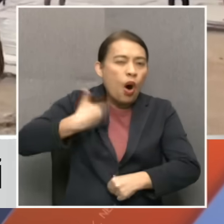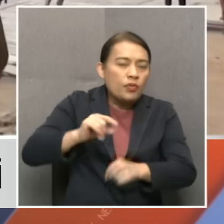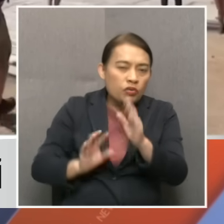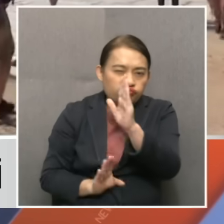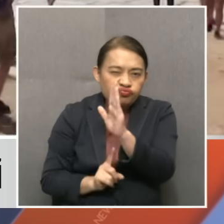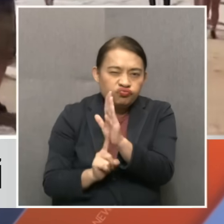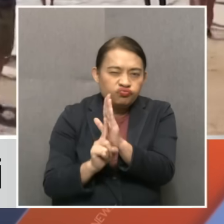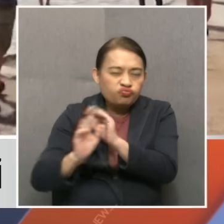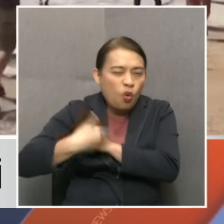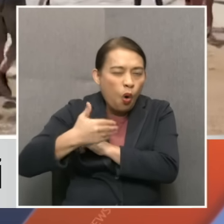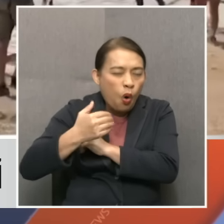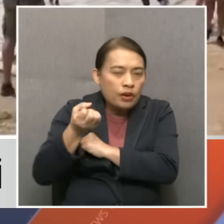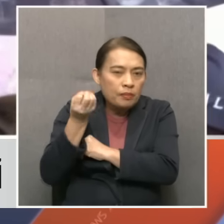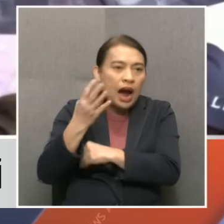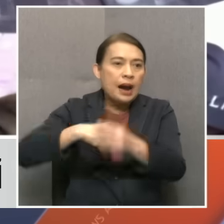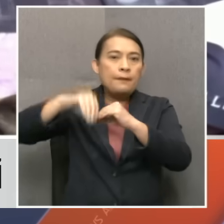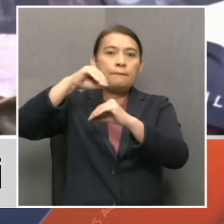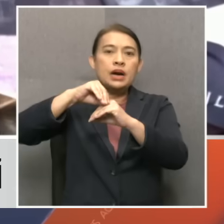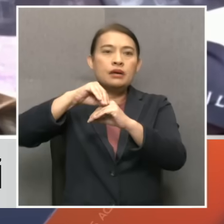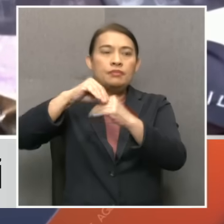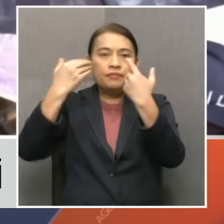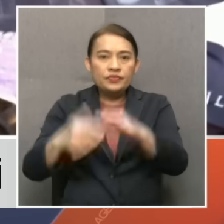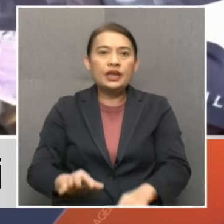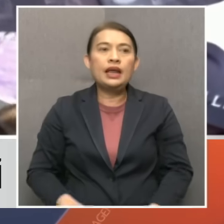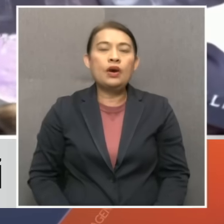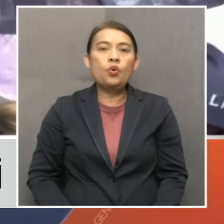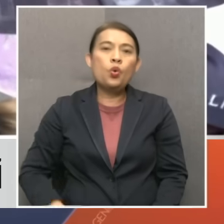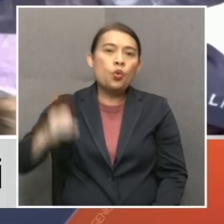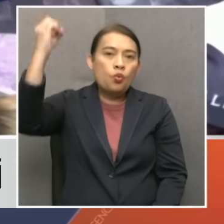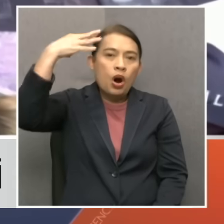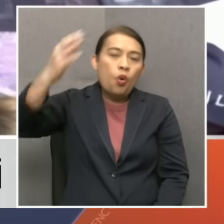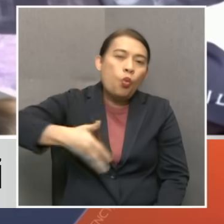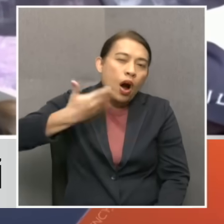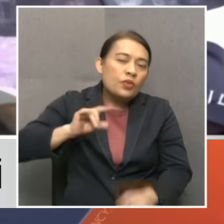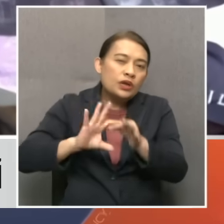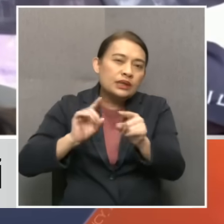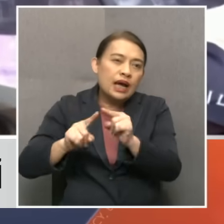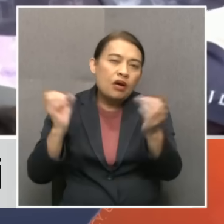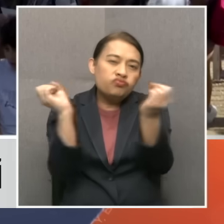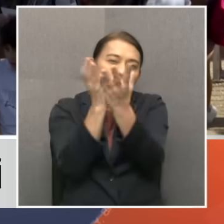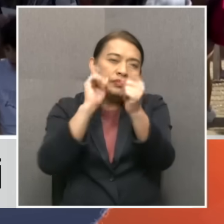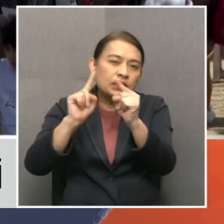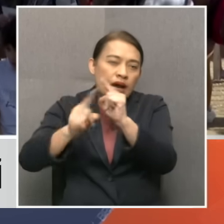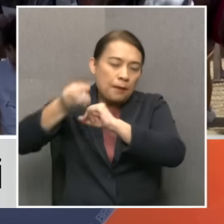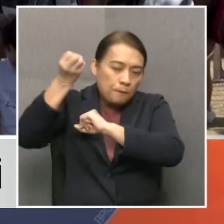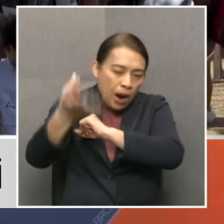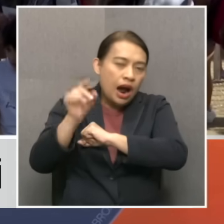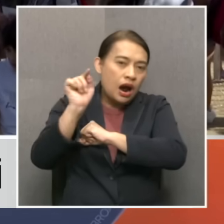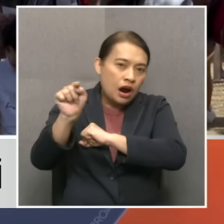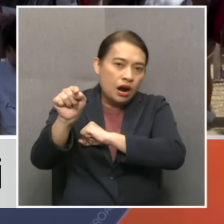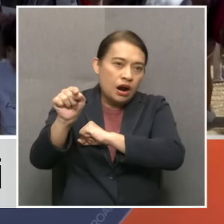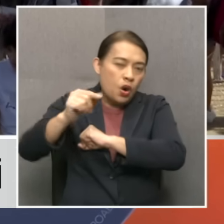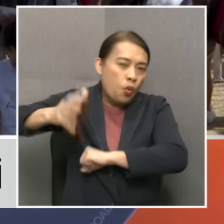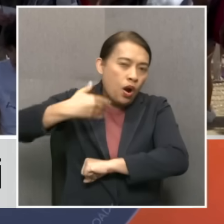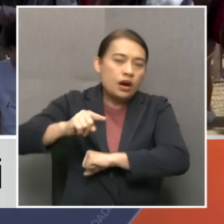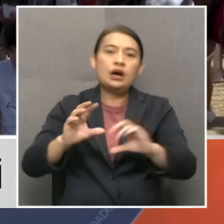เด็นที่2ก็คือแน่นอนว่าการปล่อยแก๊สเรือนกระจกเนี่ยมันยังคงสูงขึ้นอย่างไม่มีขอบเขตนะครับเพราะฉะนั้นการประชุ